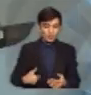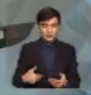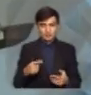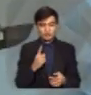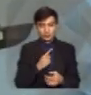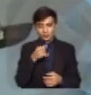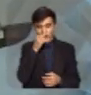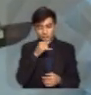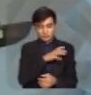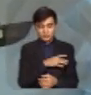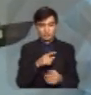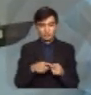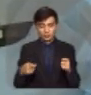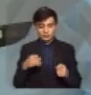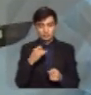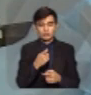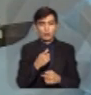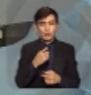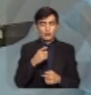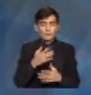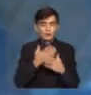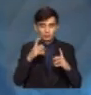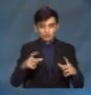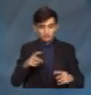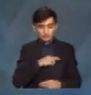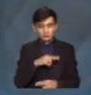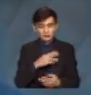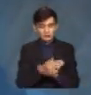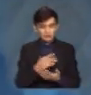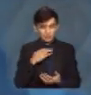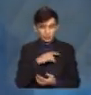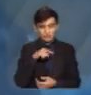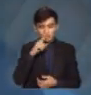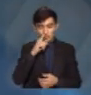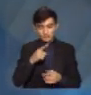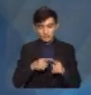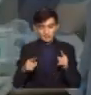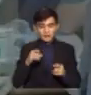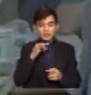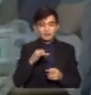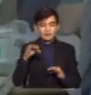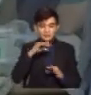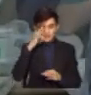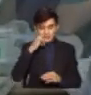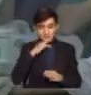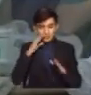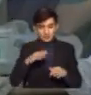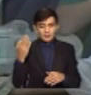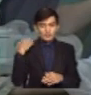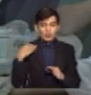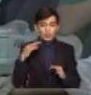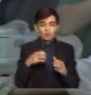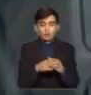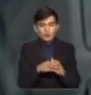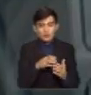умирают около 100 человек. Улучшение этой ситуации врачи видят в разрешении на посмертное донорство в нашей стране. Ранее группа